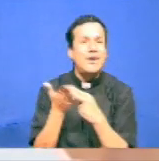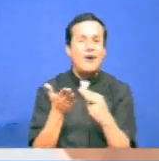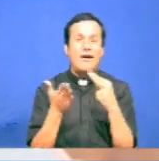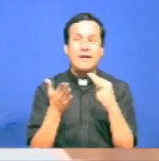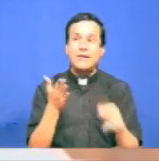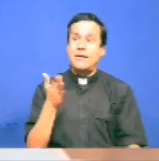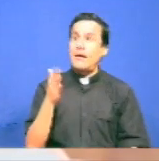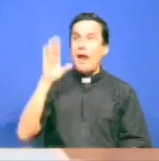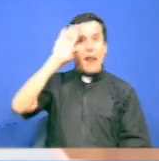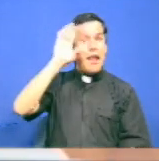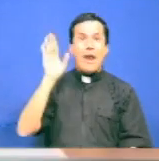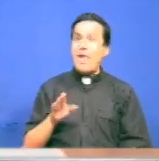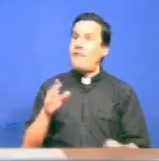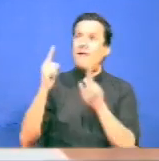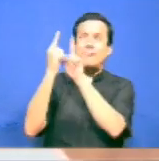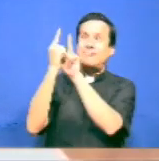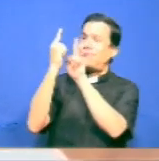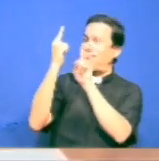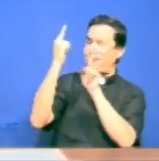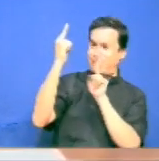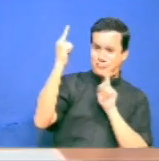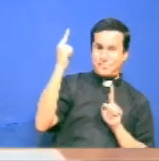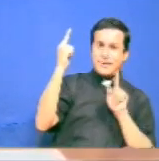Never permit me to be separated from you.